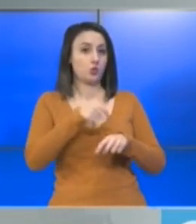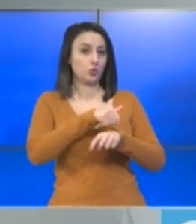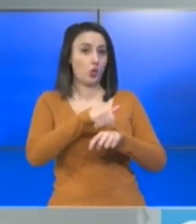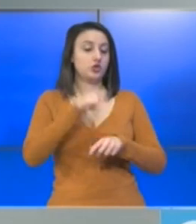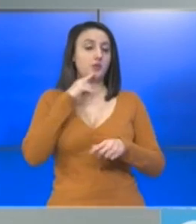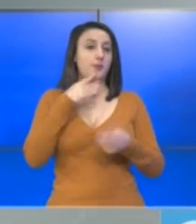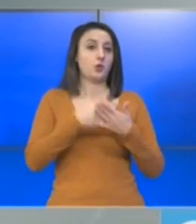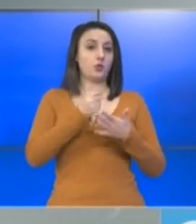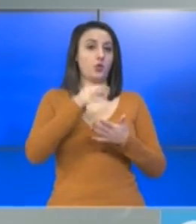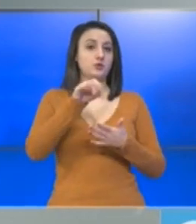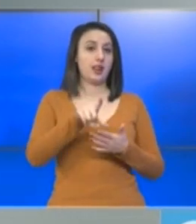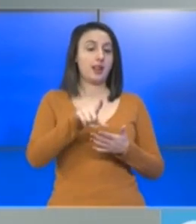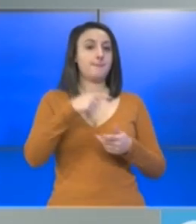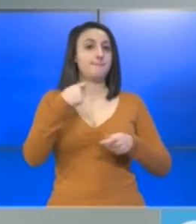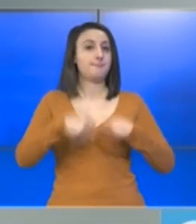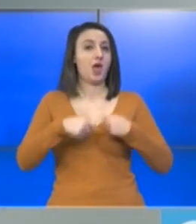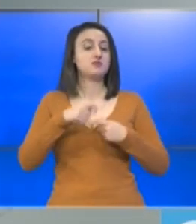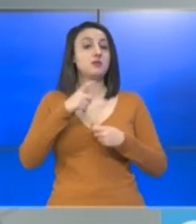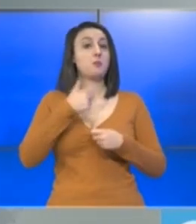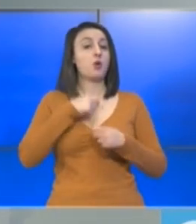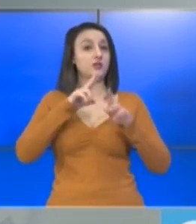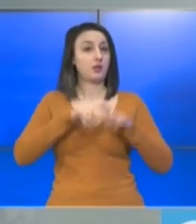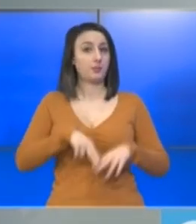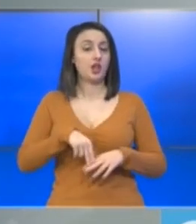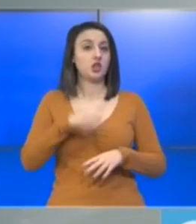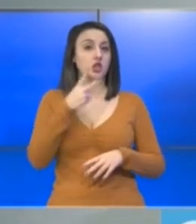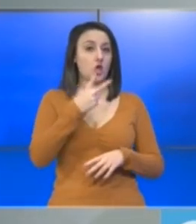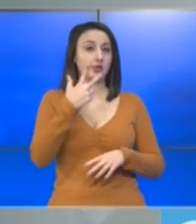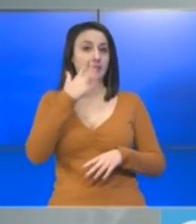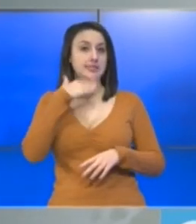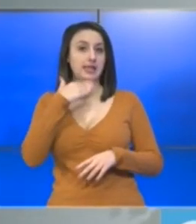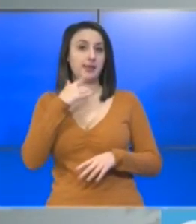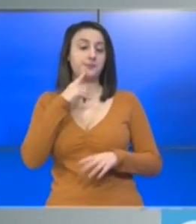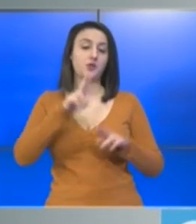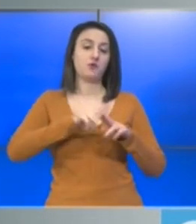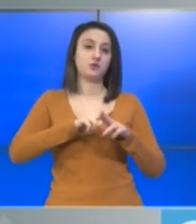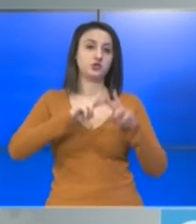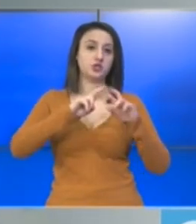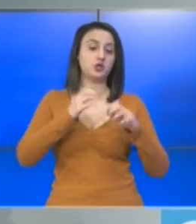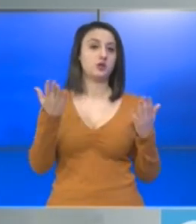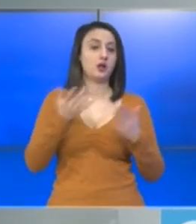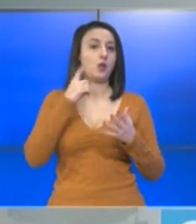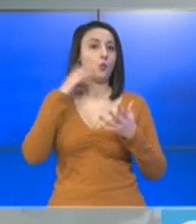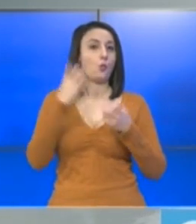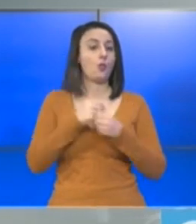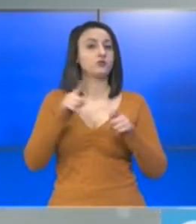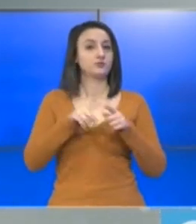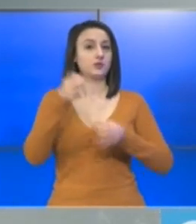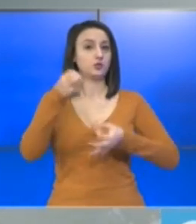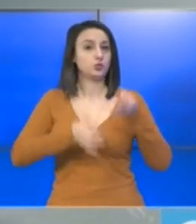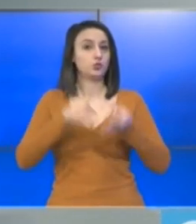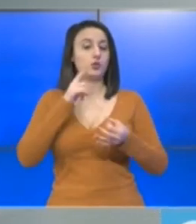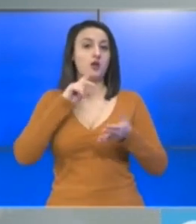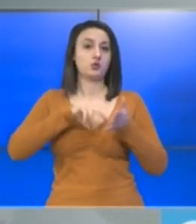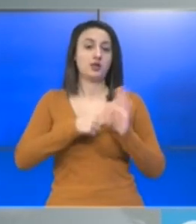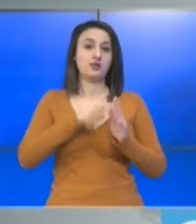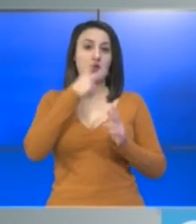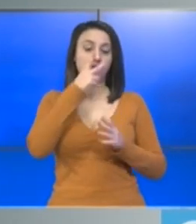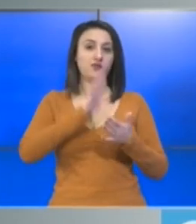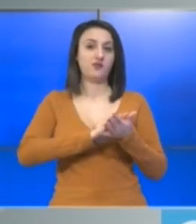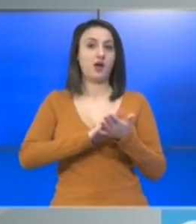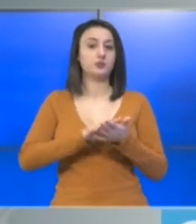iar pe oțel și plastic poate rămâne între două și trei zile conform cercetătorilor care au luat parte la studiu rezultatele arată